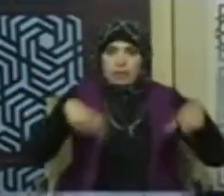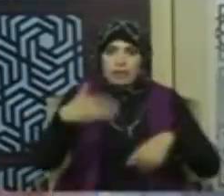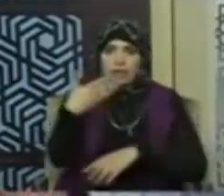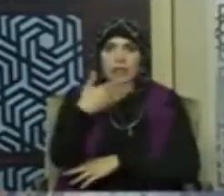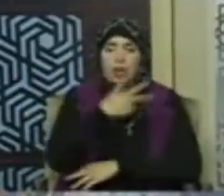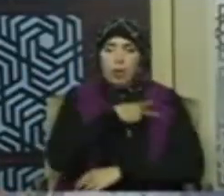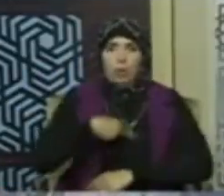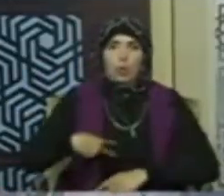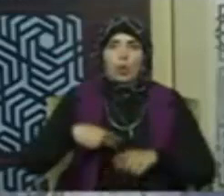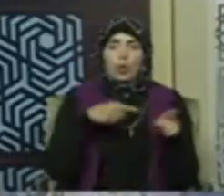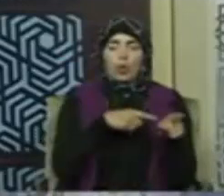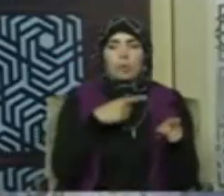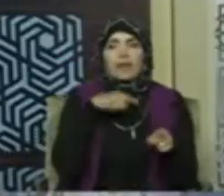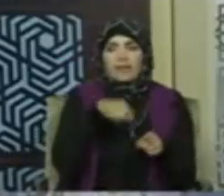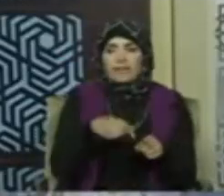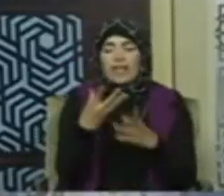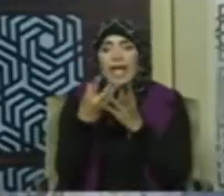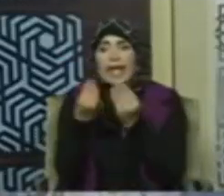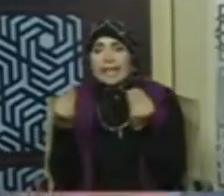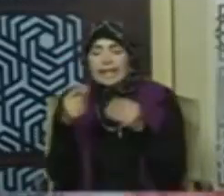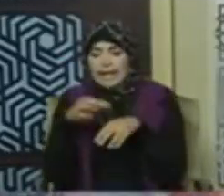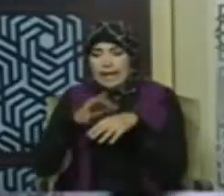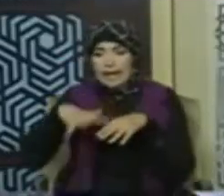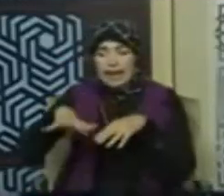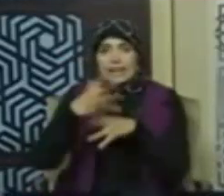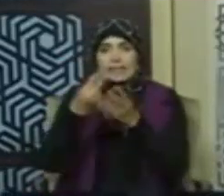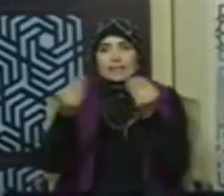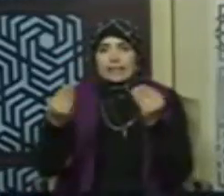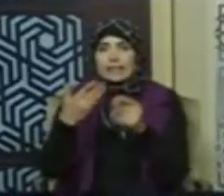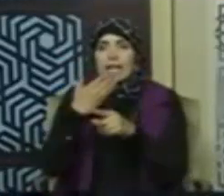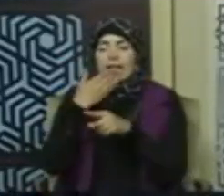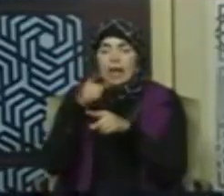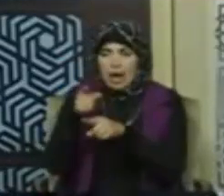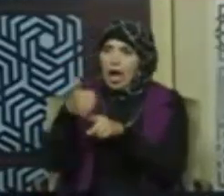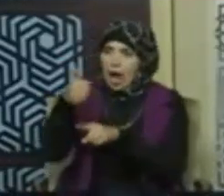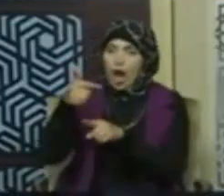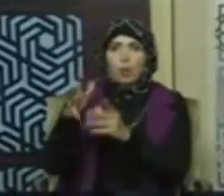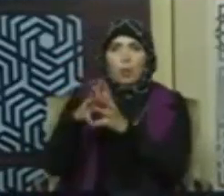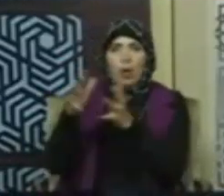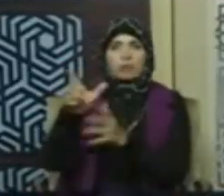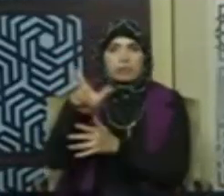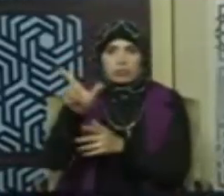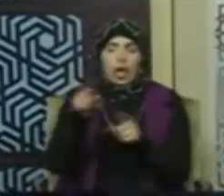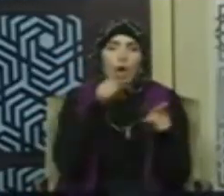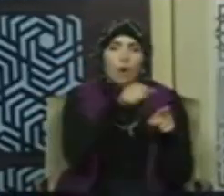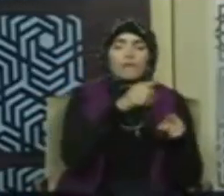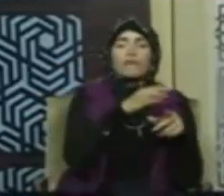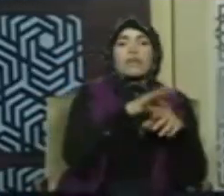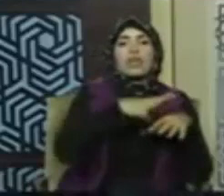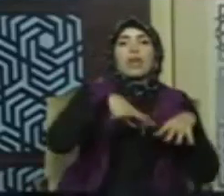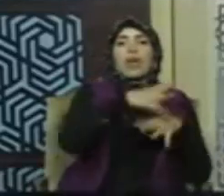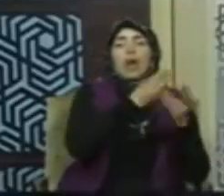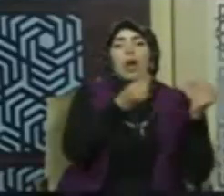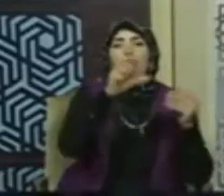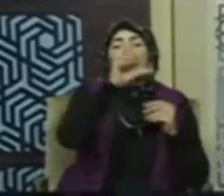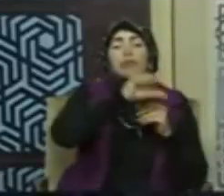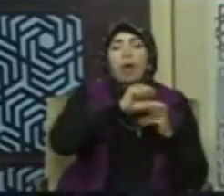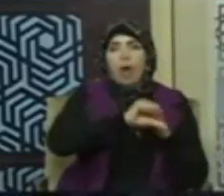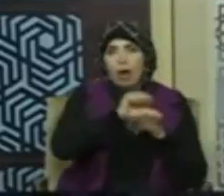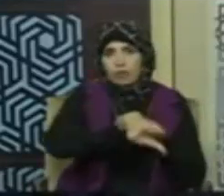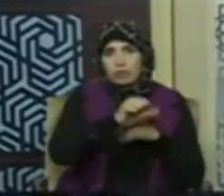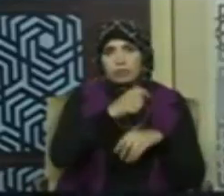كسرة محمودة وكسرة مذمومة. الكسرة القوية المنتجة العاملة